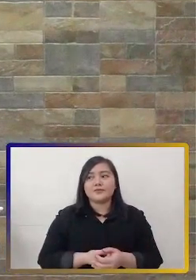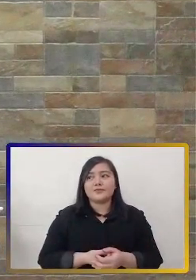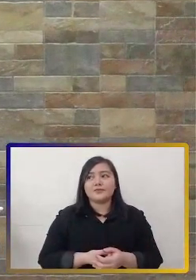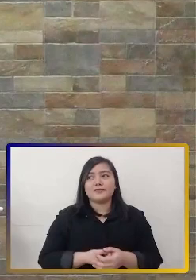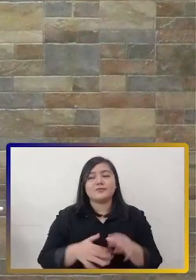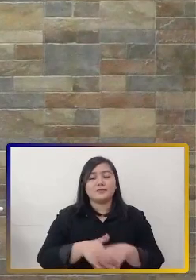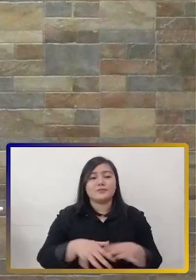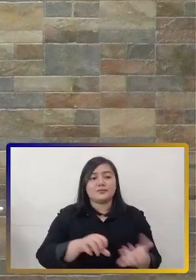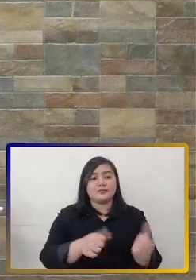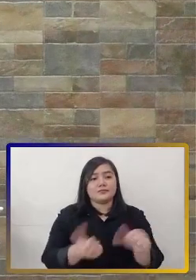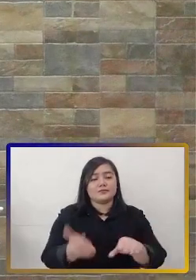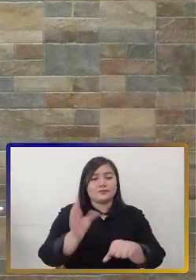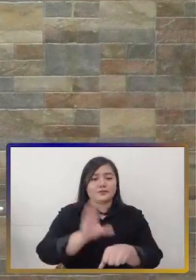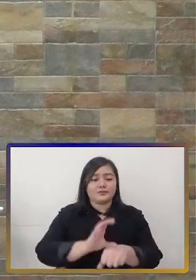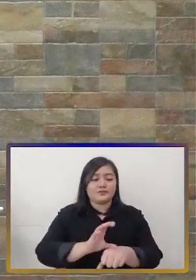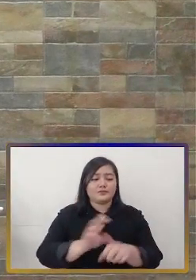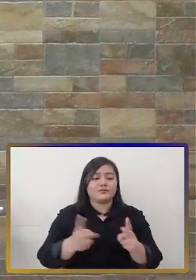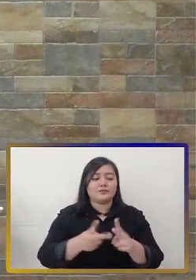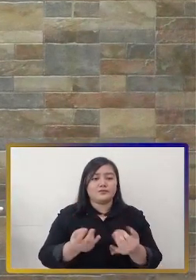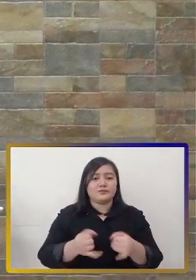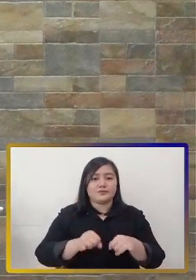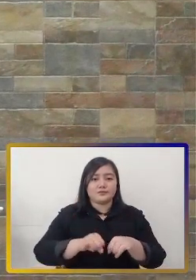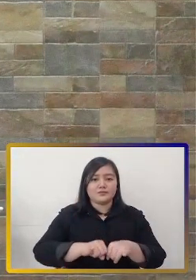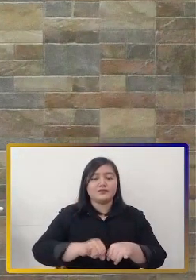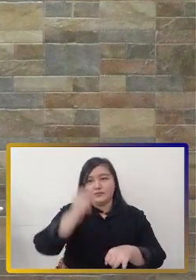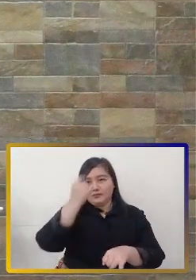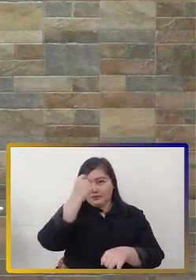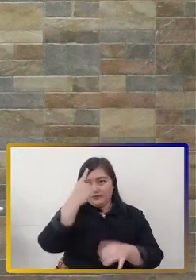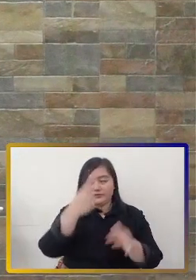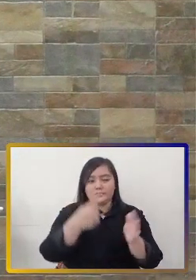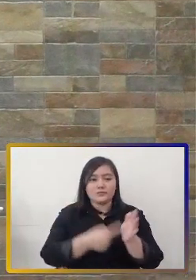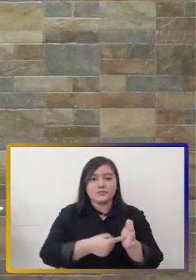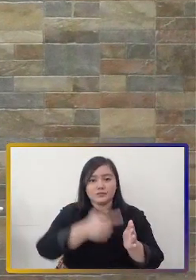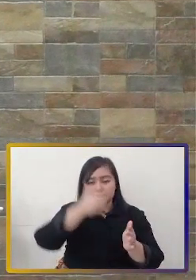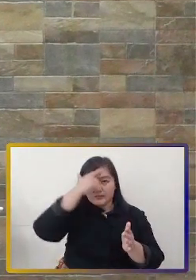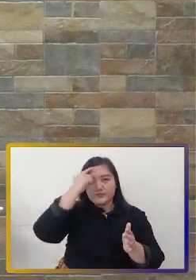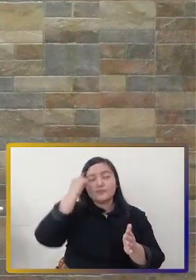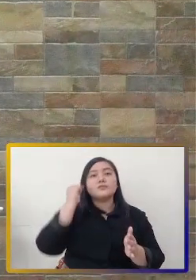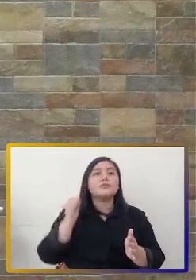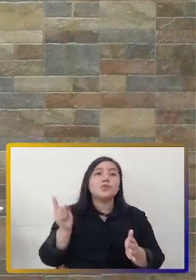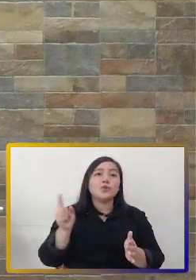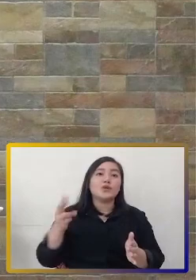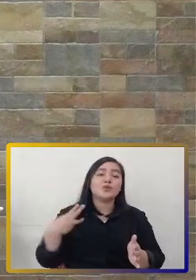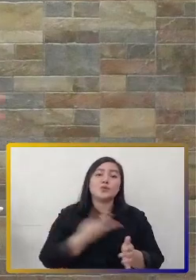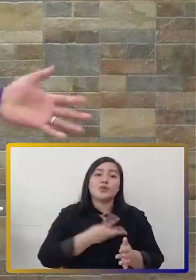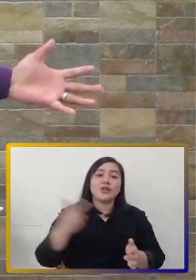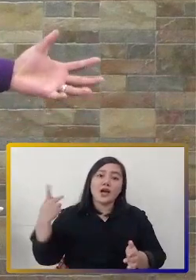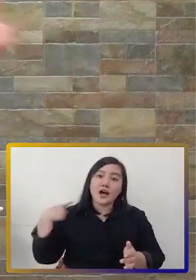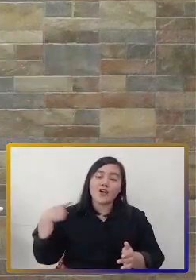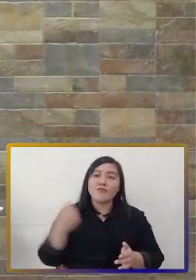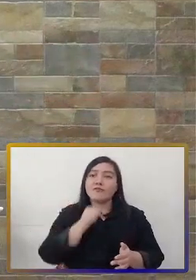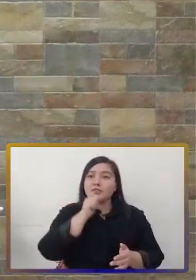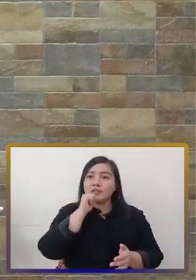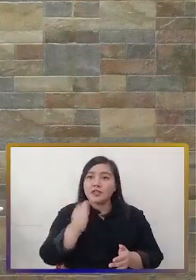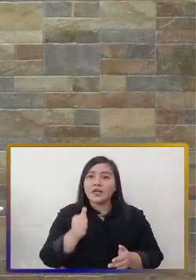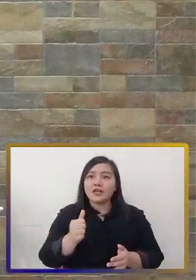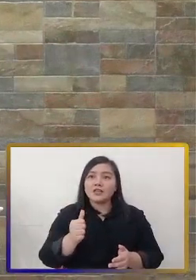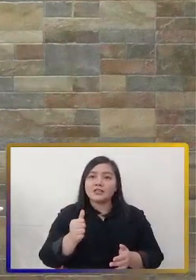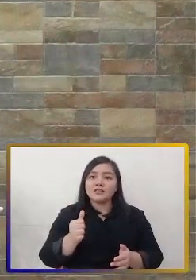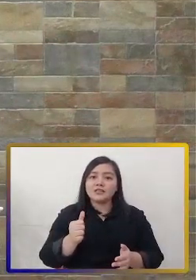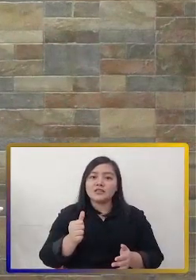Baptist churches, napaka-importante na mainawaan because ang dinadala natin dito is not the